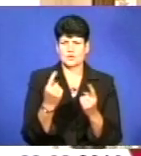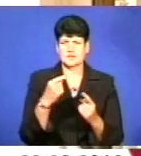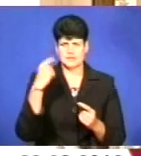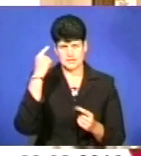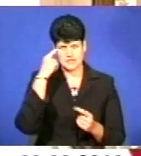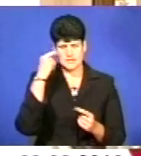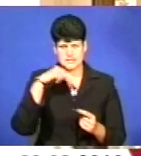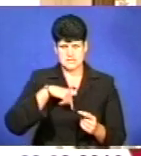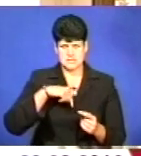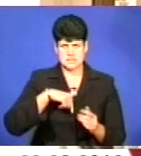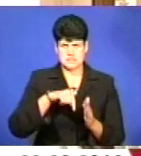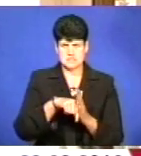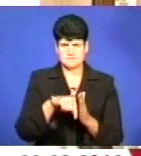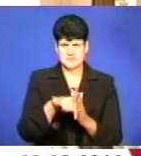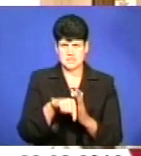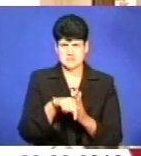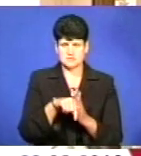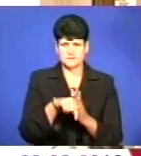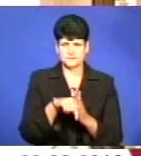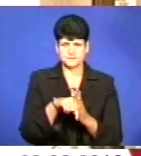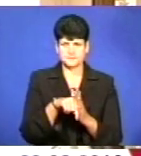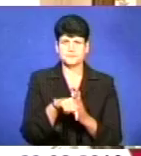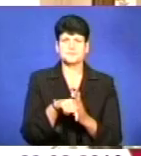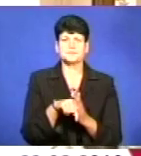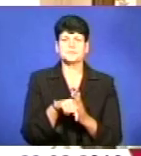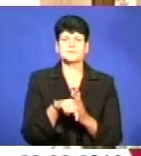зміст, який